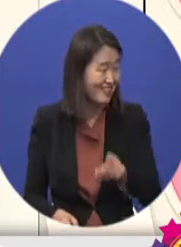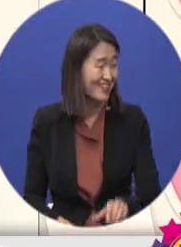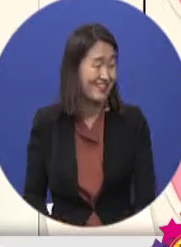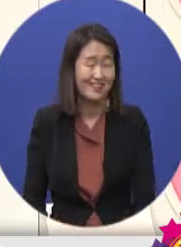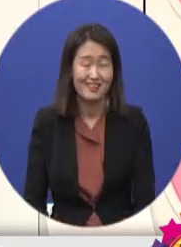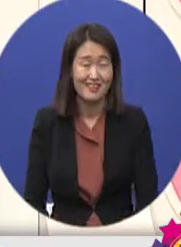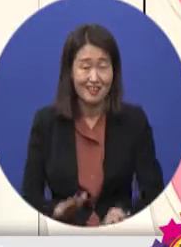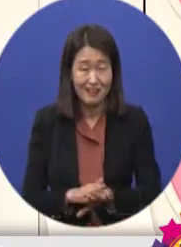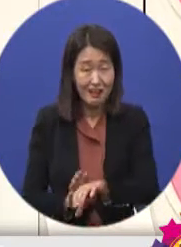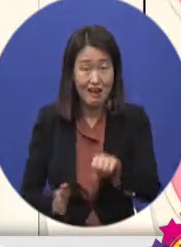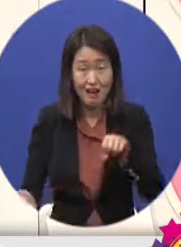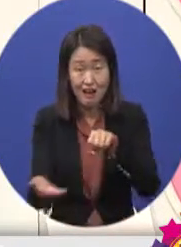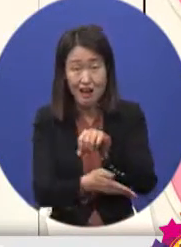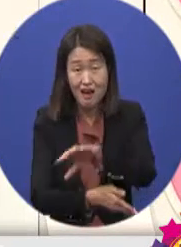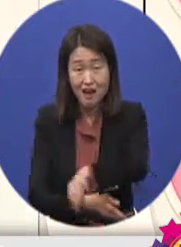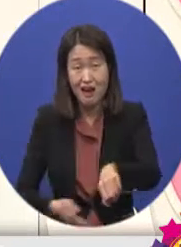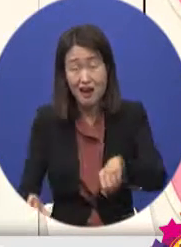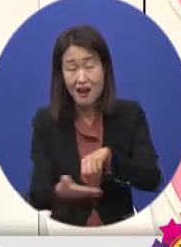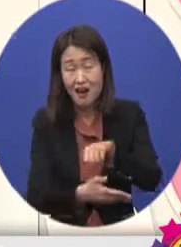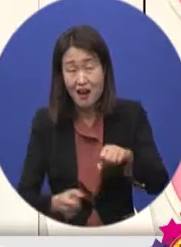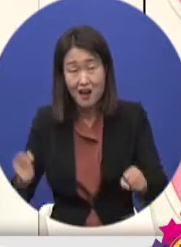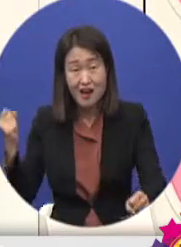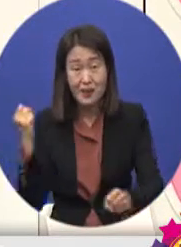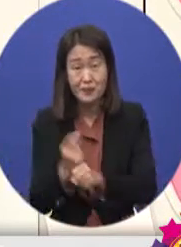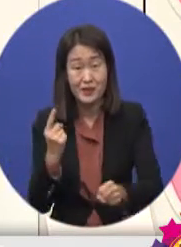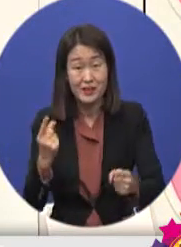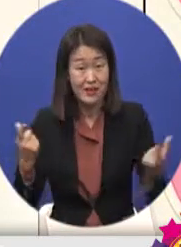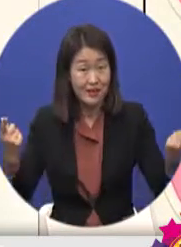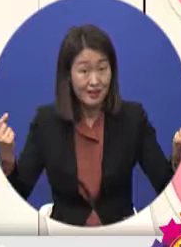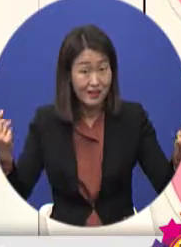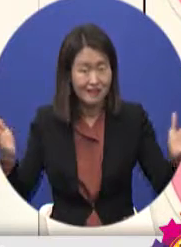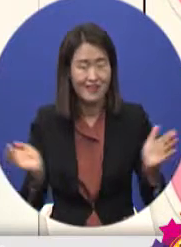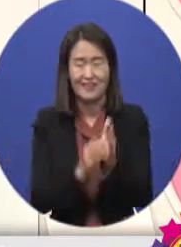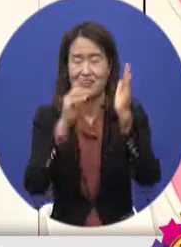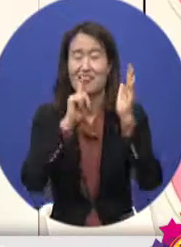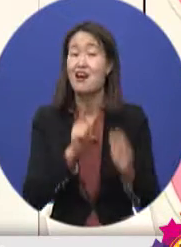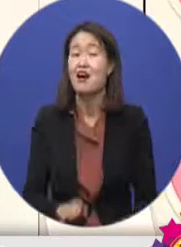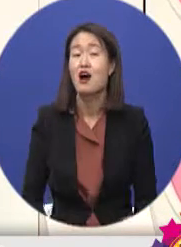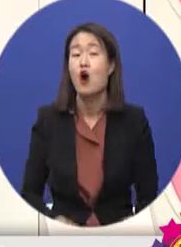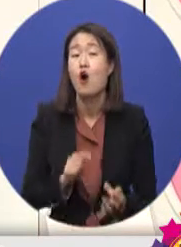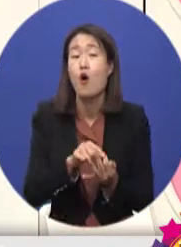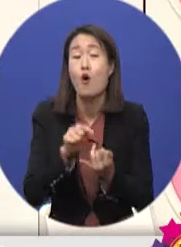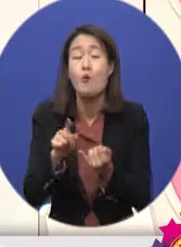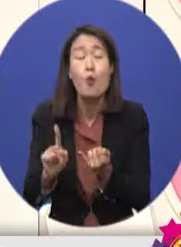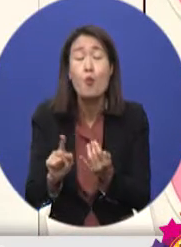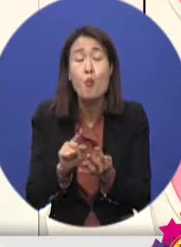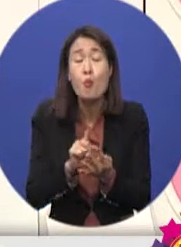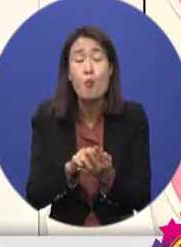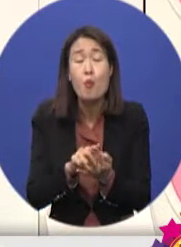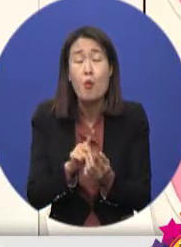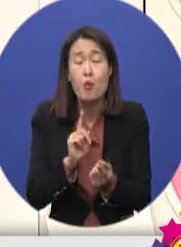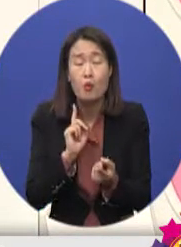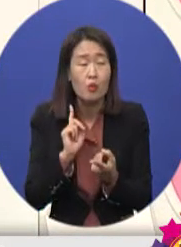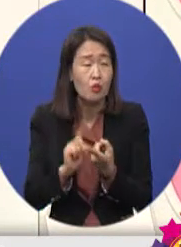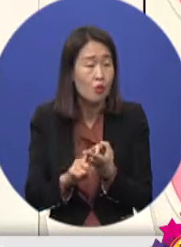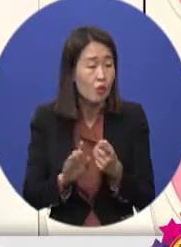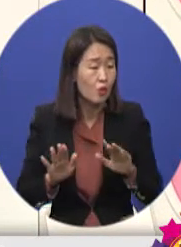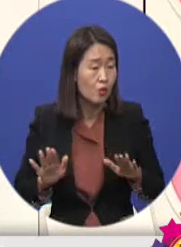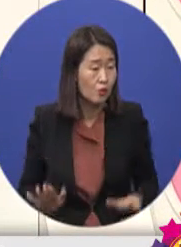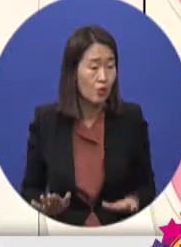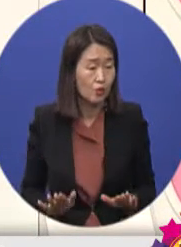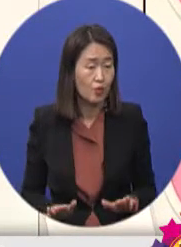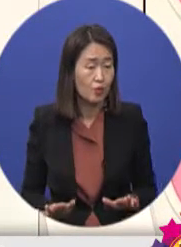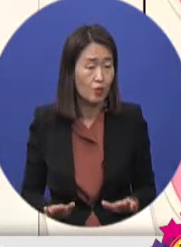이제 추수철 거의 다 끝나셨겠어요? 예, 다 했어요. 뭐뭐 하셨어요? 아, 지금은